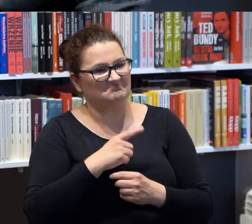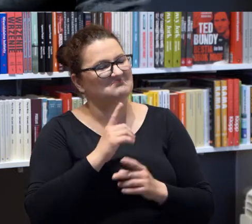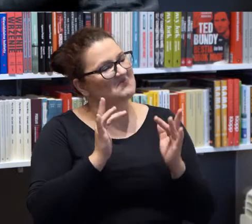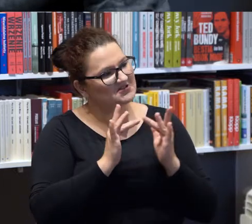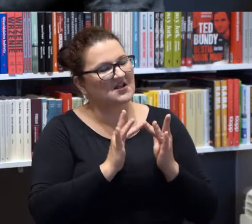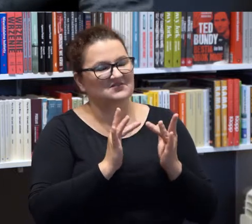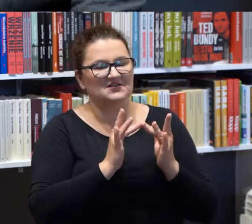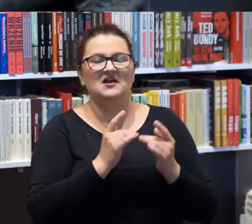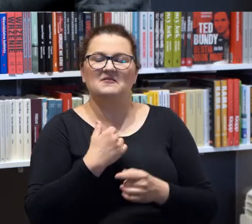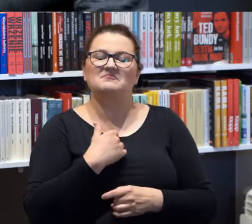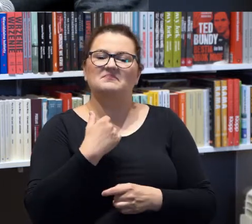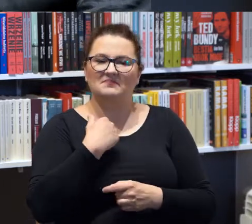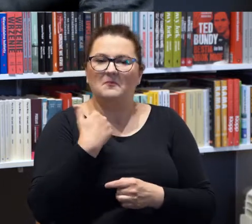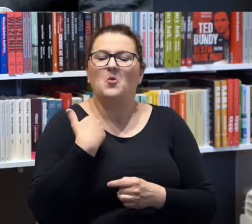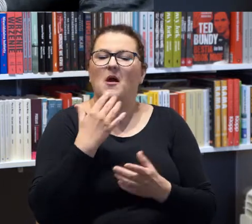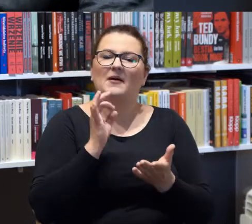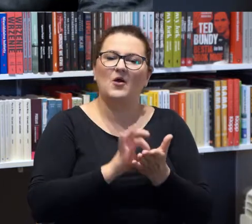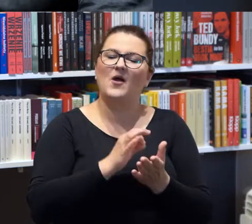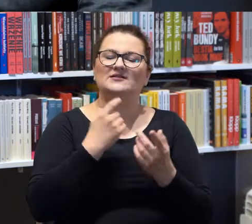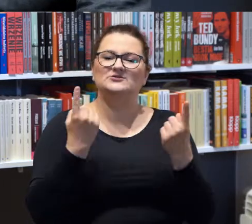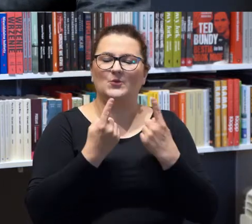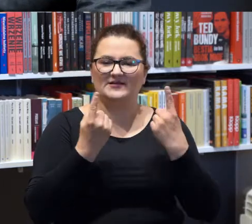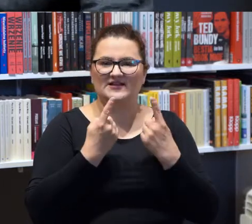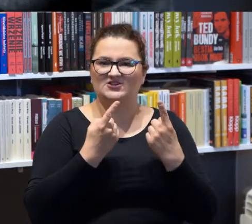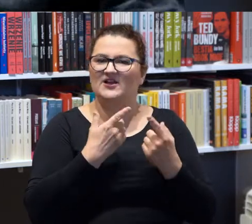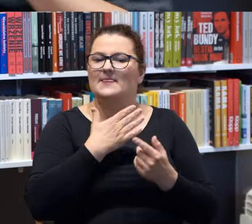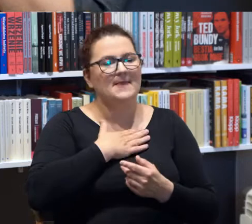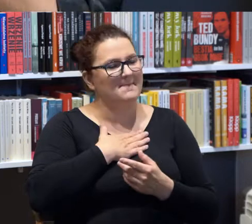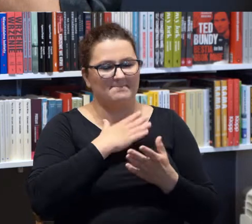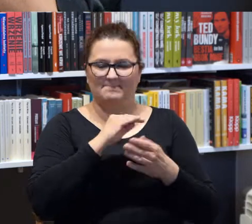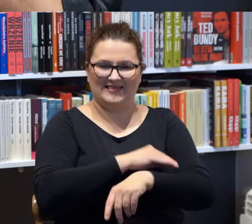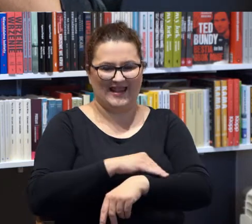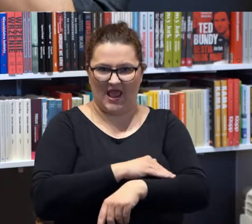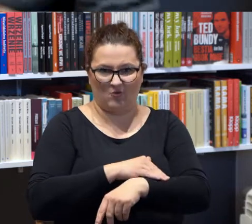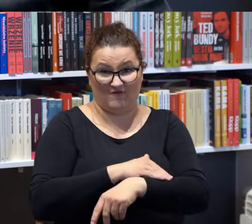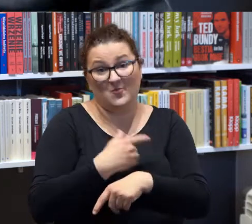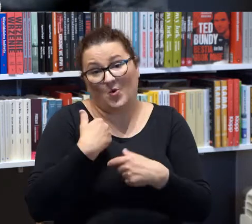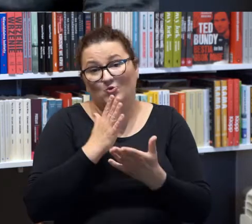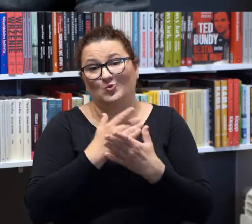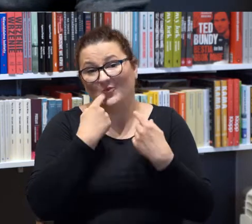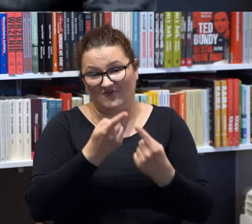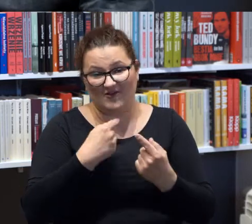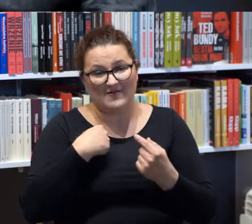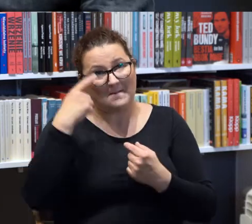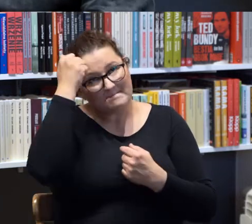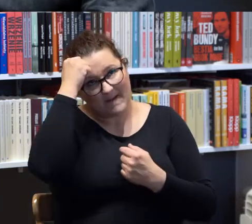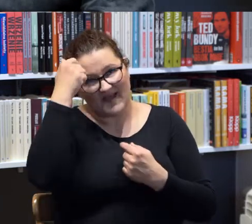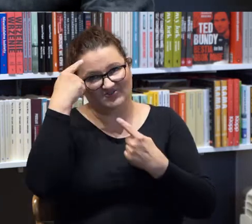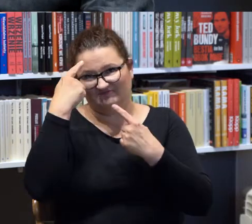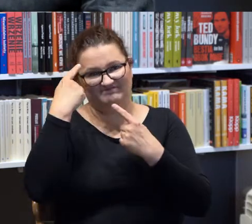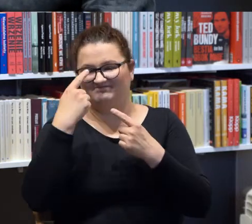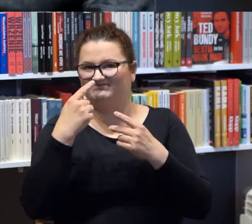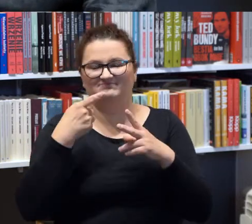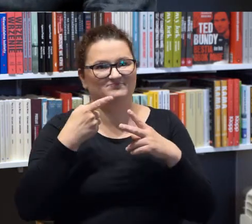rację. Ja byłam, słuchajcie, w tej fantastycznej sytuacji, że nie miałam materiałów. To znaczy, jak już powiedziałam, ta moja pamięć jest okropna. W sensie, ja w ogóle nic nie